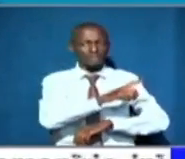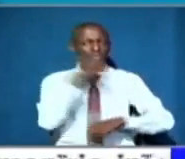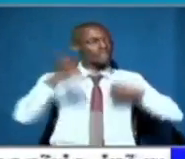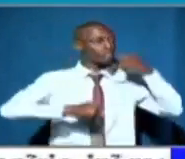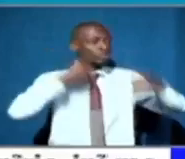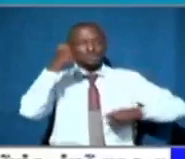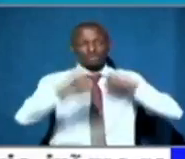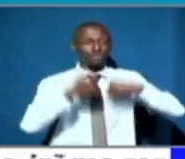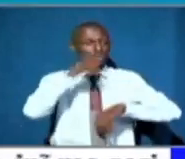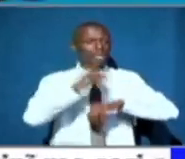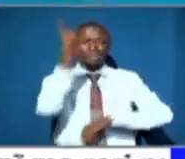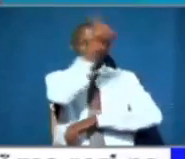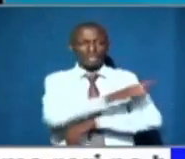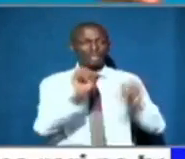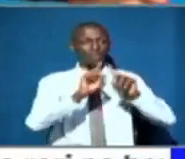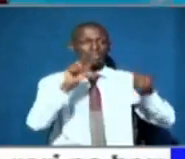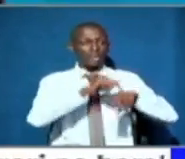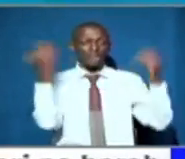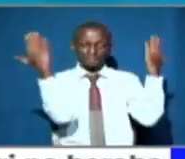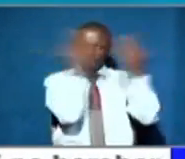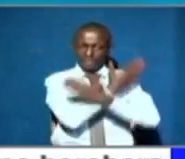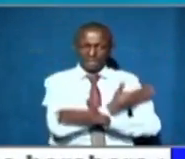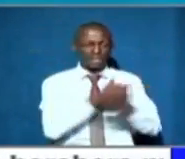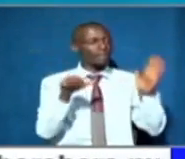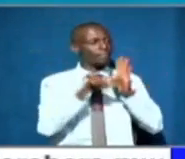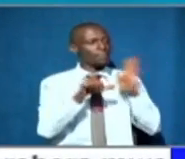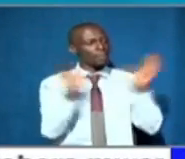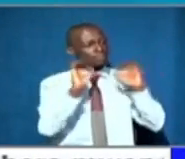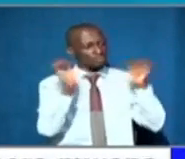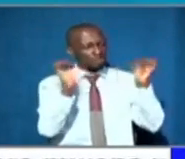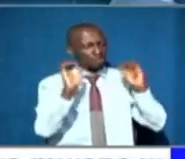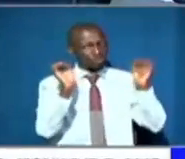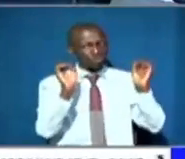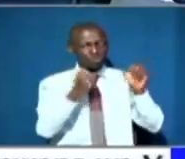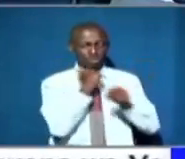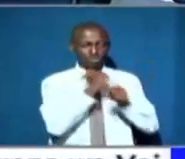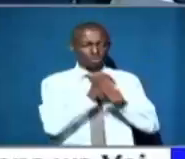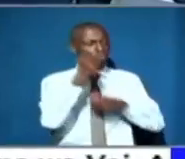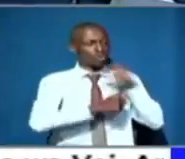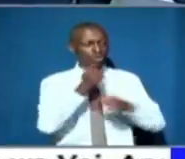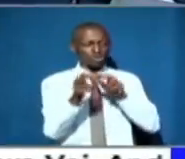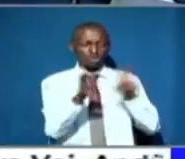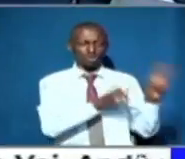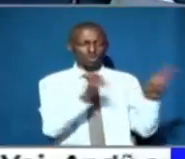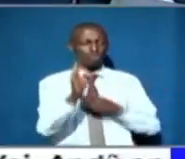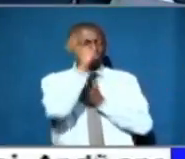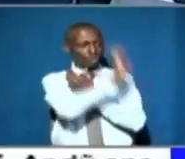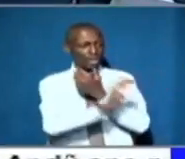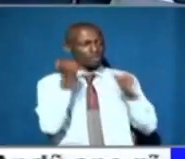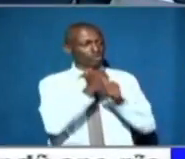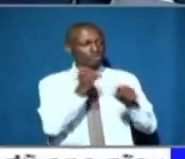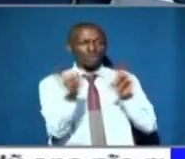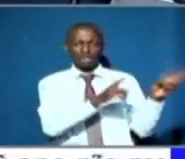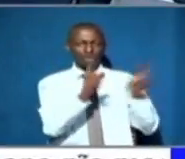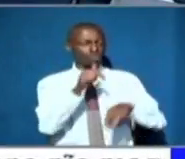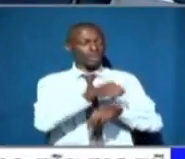muthenya no kwa kinyo tuko huwa ine tareu hatiena dhena kogo wera ni uguthia ta kawaida furori ntogo thondeka ta kawaida na